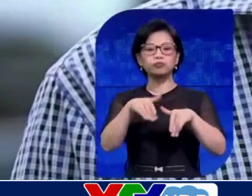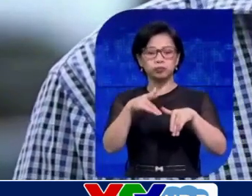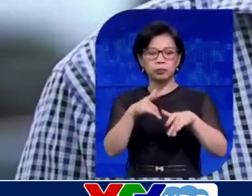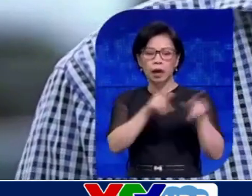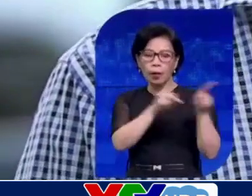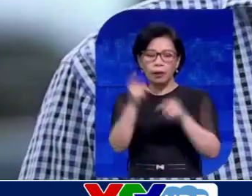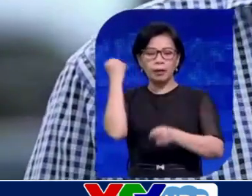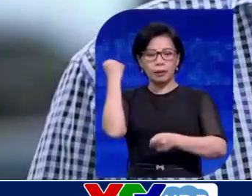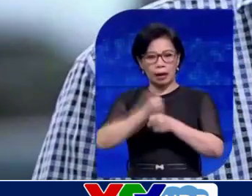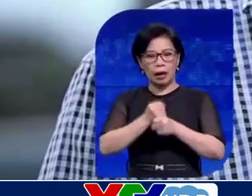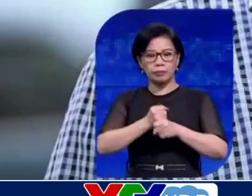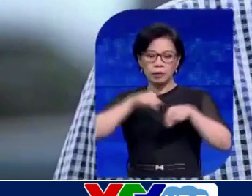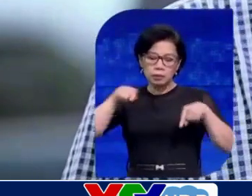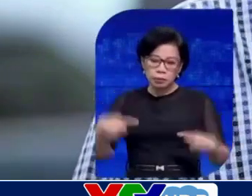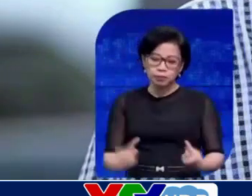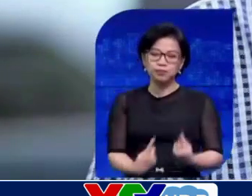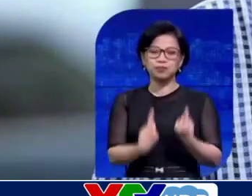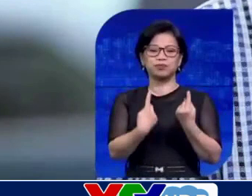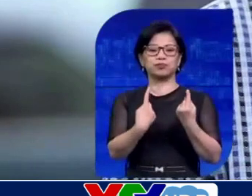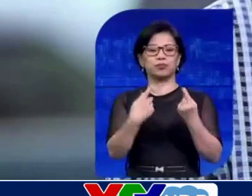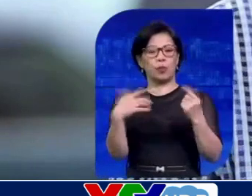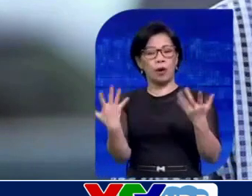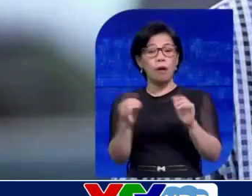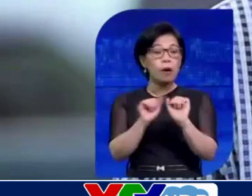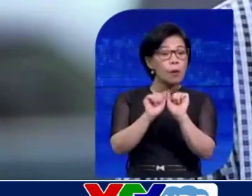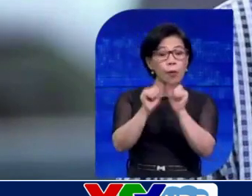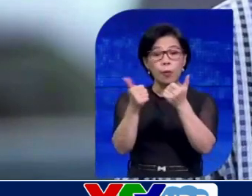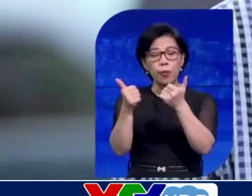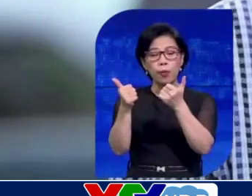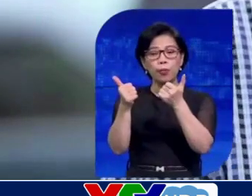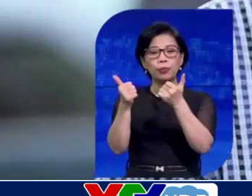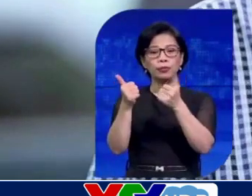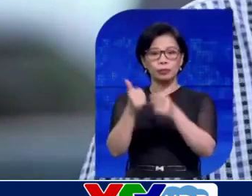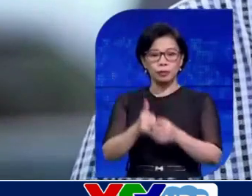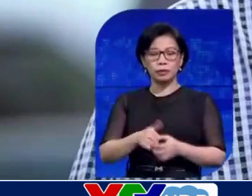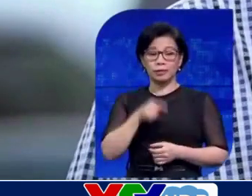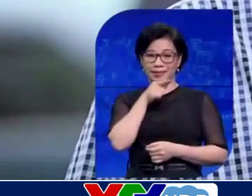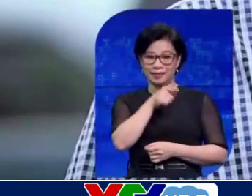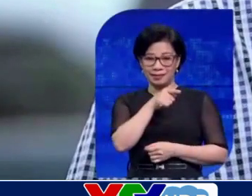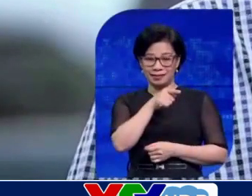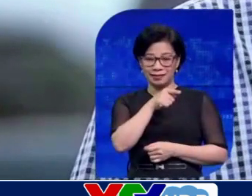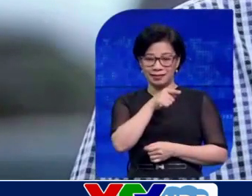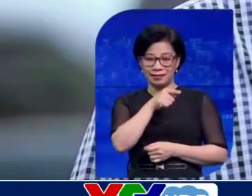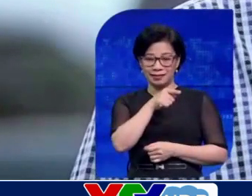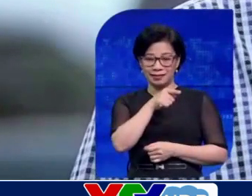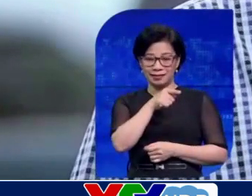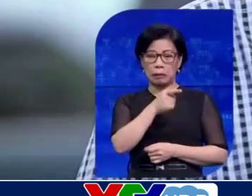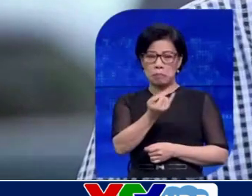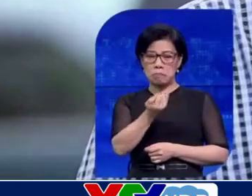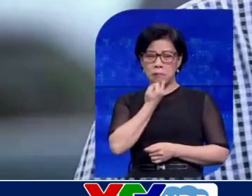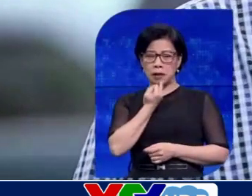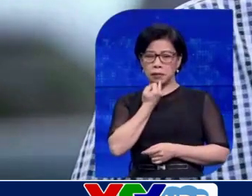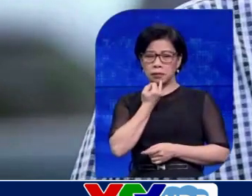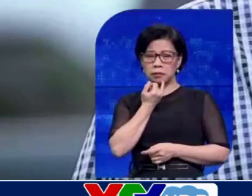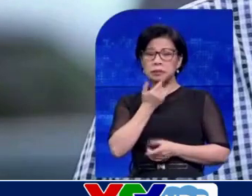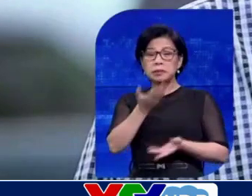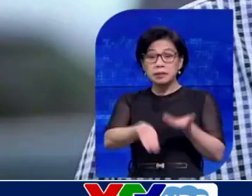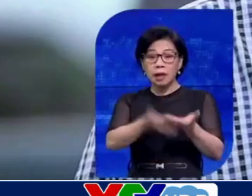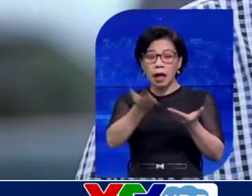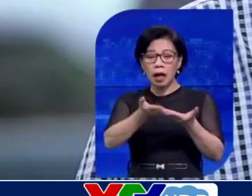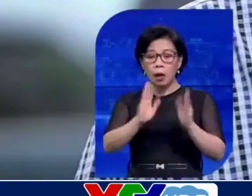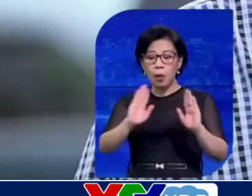hoạch sản xuất của chúng ta. Ví dụ đơn cử những cái vùng chúng ta, ví dụ như vùng mà có cái xu thế mặn quanh năm, chúng ta có thể chuyển